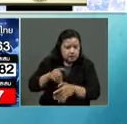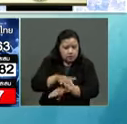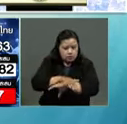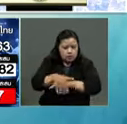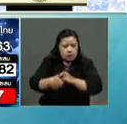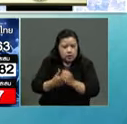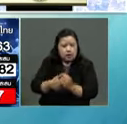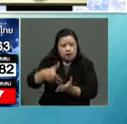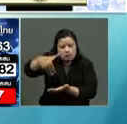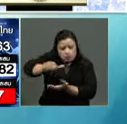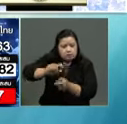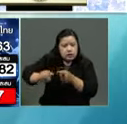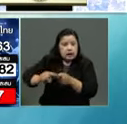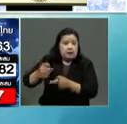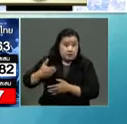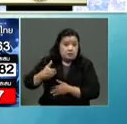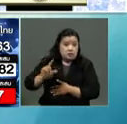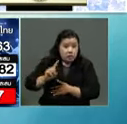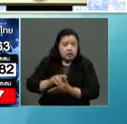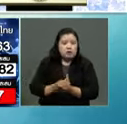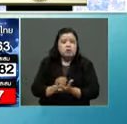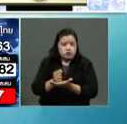ไปท่านก็อยู่ในกลุ่มเสี่ยงครับก็จะเป็นผลประโยชน์ของท่านและครอบครัวนะครับก็อยากจะฝากให้เช็คอินแล้วก็เช็คเอาให้เร็วที่สุดเท่าที่ทำได้ครับและอย่าลืมนะครับอีกอันนึงผมจะฝากเก็บหน่อยก็คือเลือดขอช่วยประเมินแล้วด้วยครับเพราะว่าประชาชนนะพญาชนไทยเราตอนนี้เป็นหูเป็นตามากกว่า18